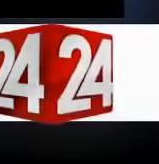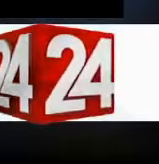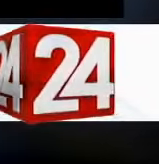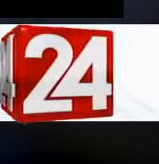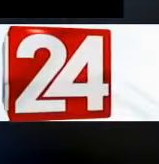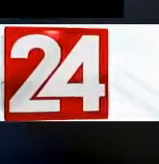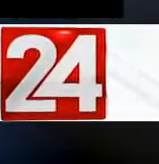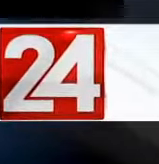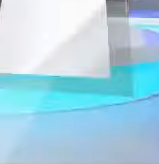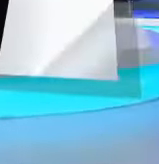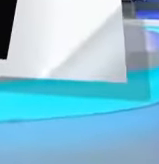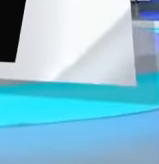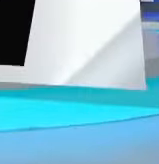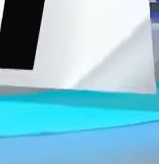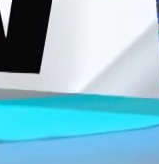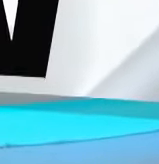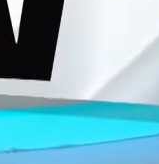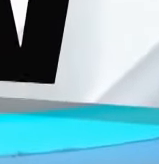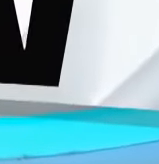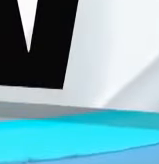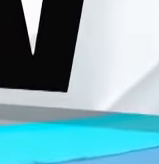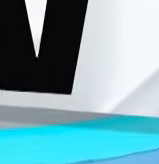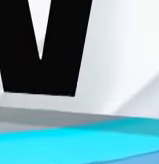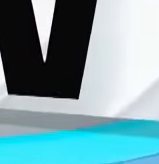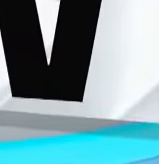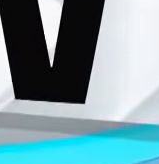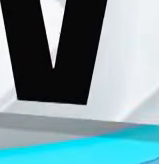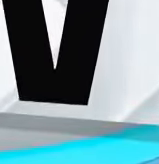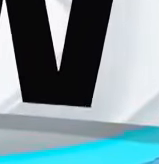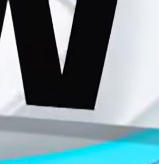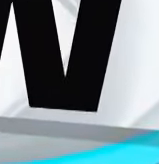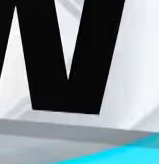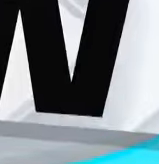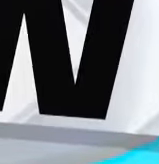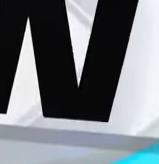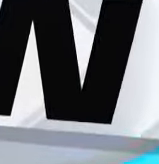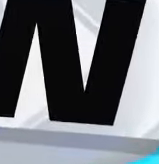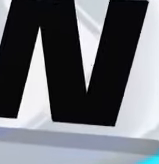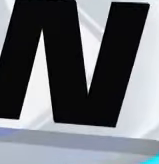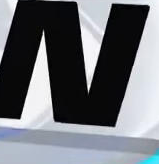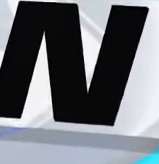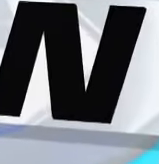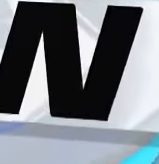ABBA. Non-stop ang pagtutok dito lang po sa 24 Oras.